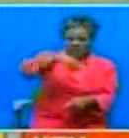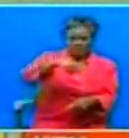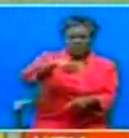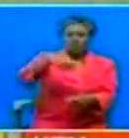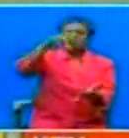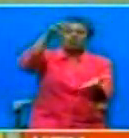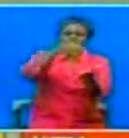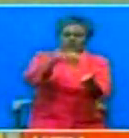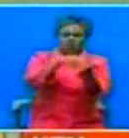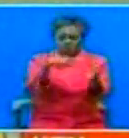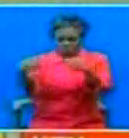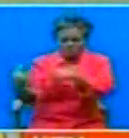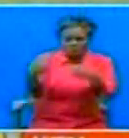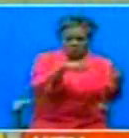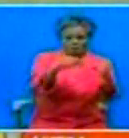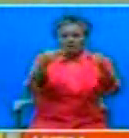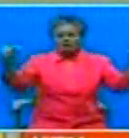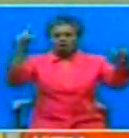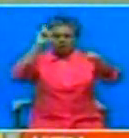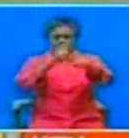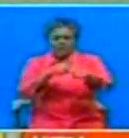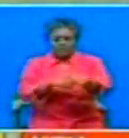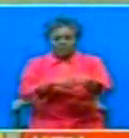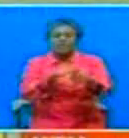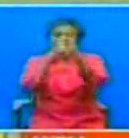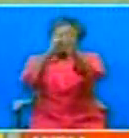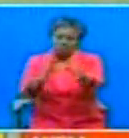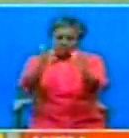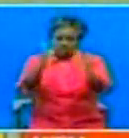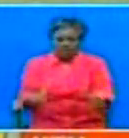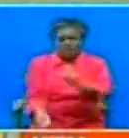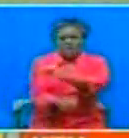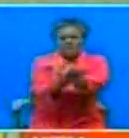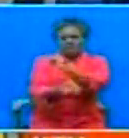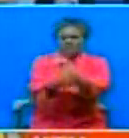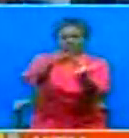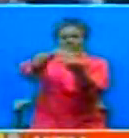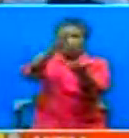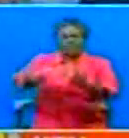hali ilikuwa ya vuta nikuvute kwa muda. Elvis Kosgei na taarifa hiyo.